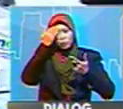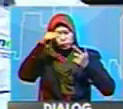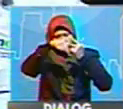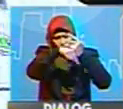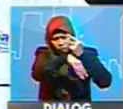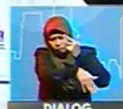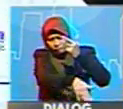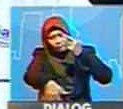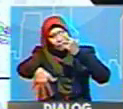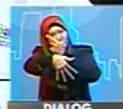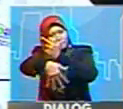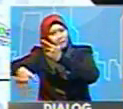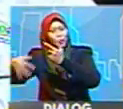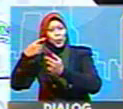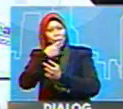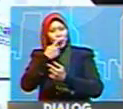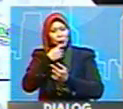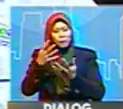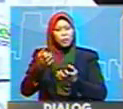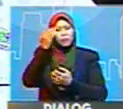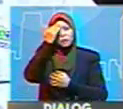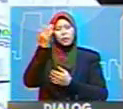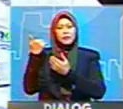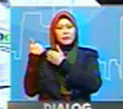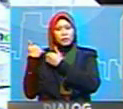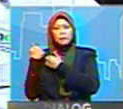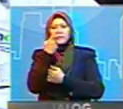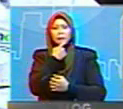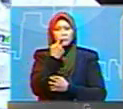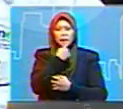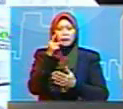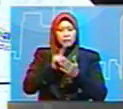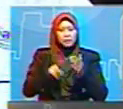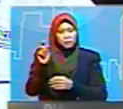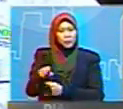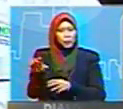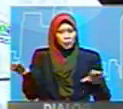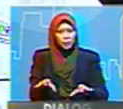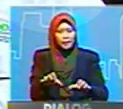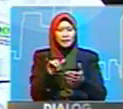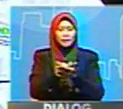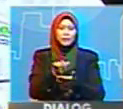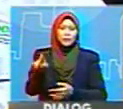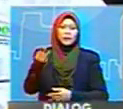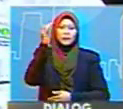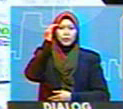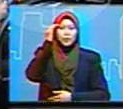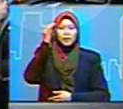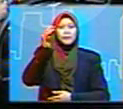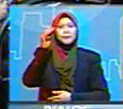arah itu kita akan tentukan siapa yang bertanggungjawab apa yang patut dilakukan dan sebagainya penternak petani